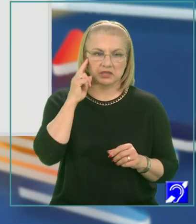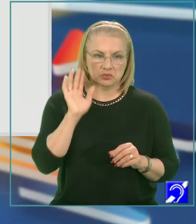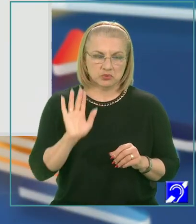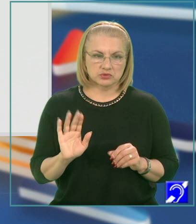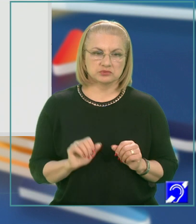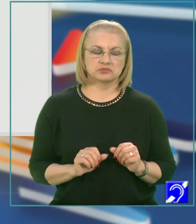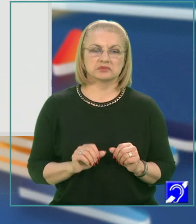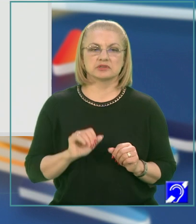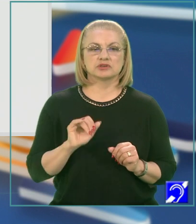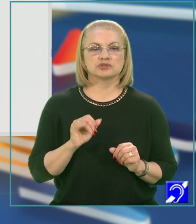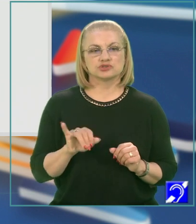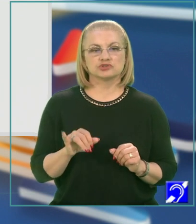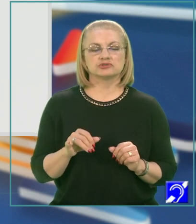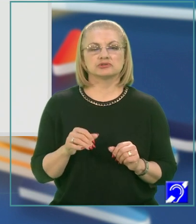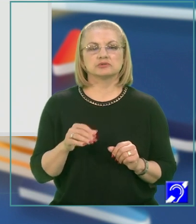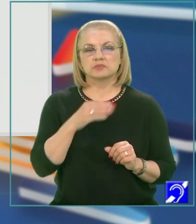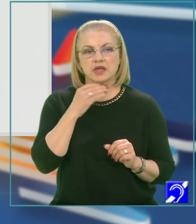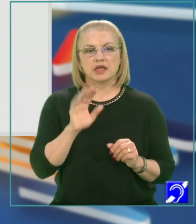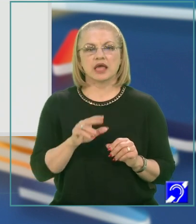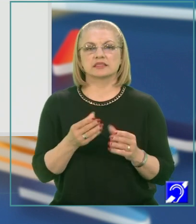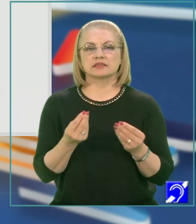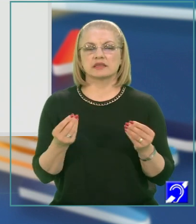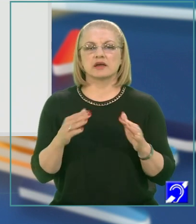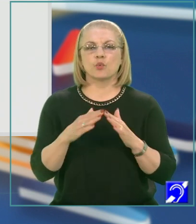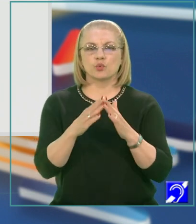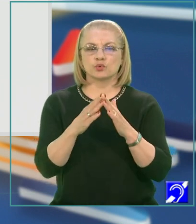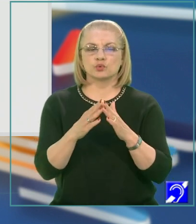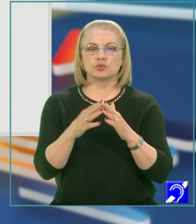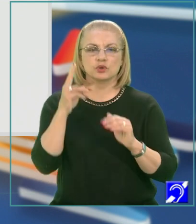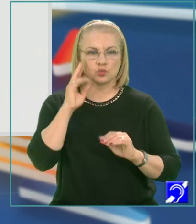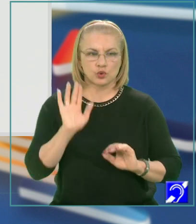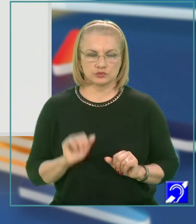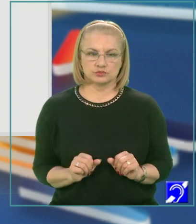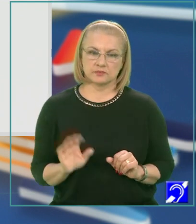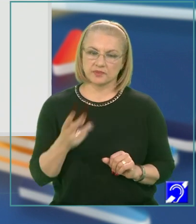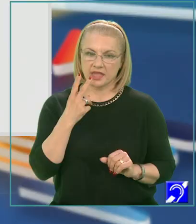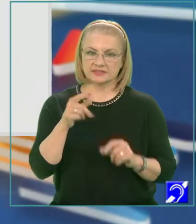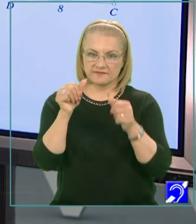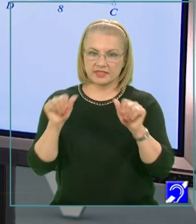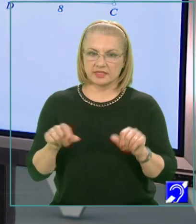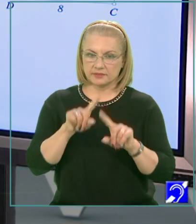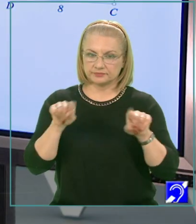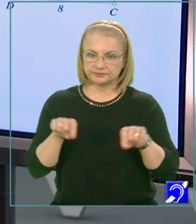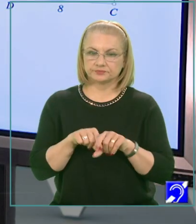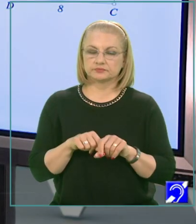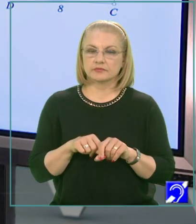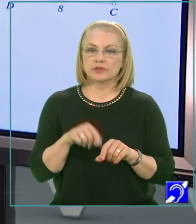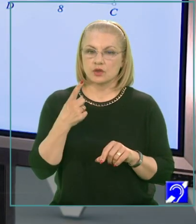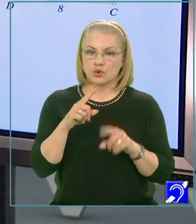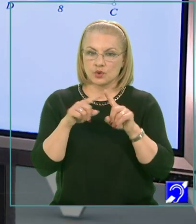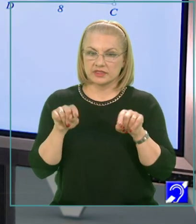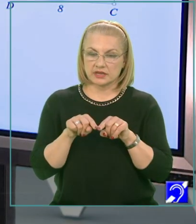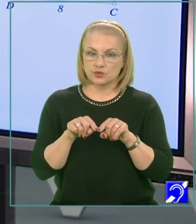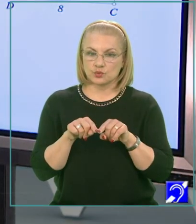și atâtea unghiuri cunoscute. Haideți să ne îndreptăm un pic la figură și să vedem. Triunghiul acesta